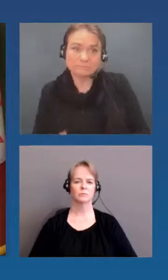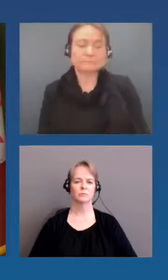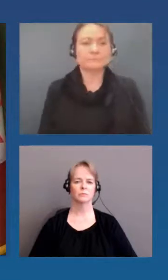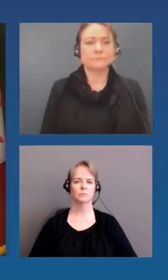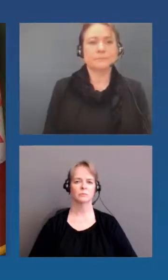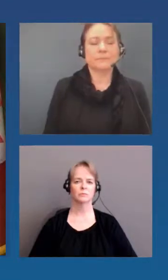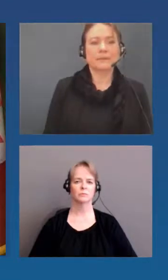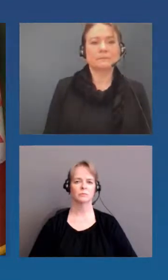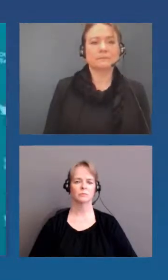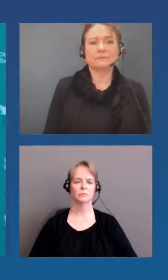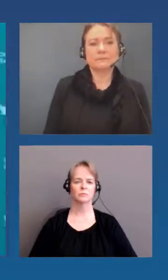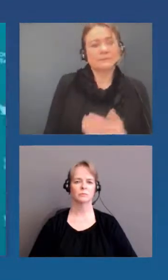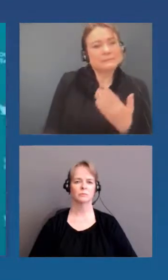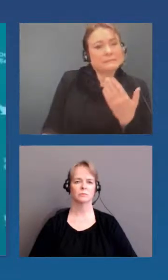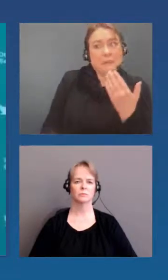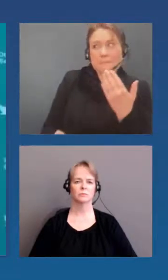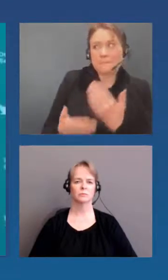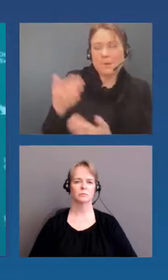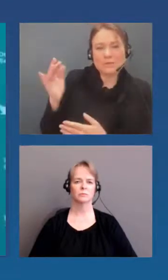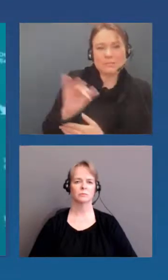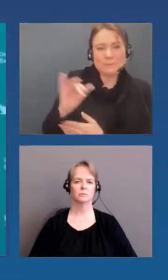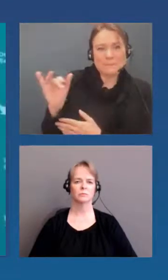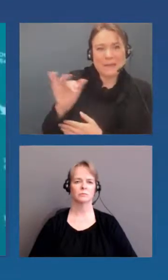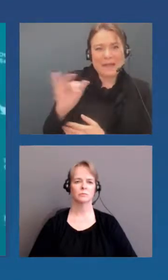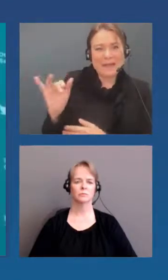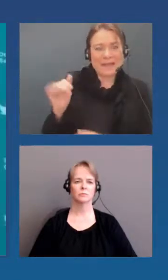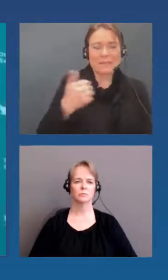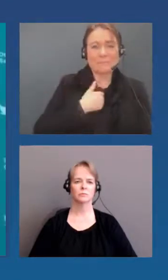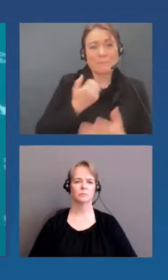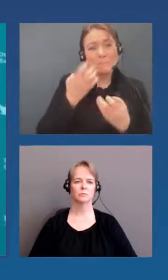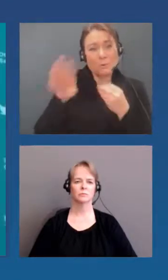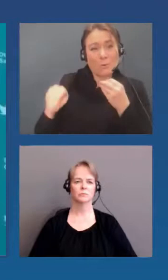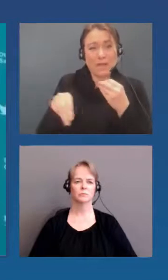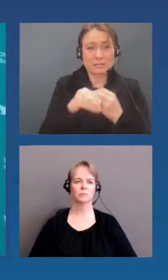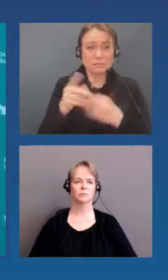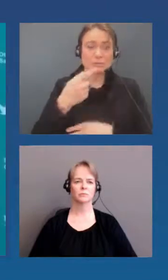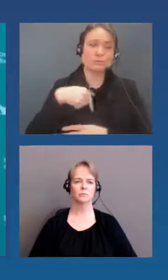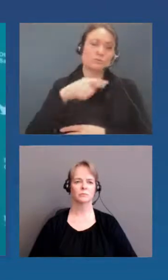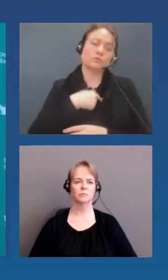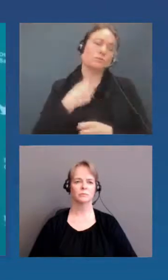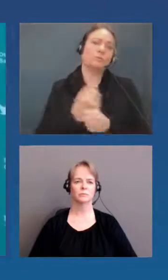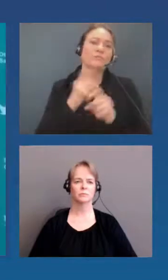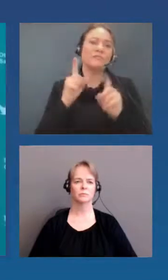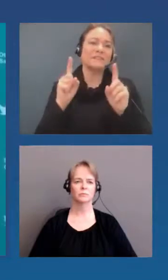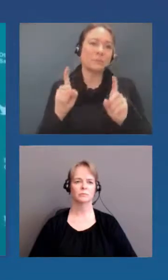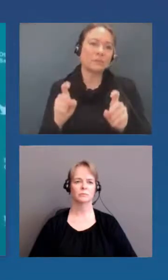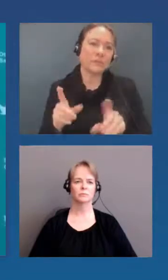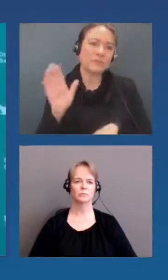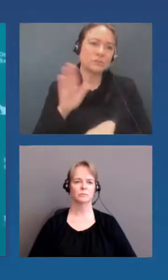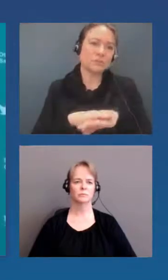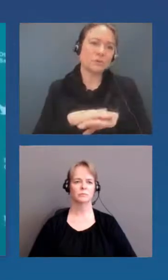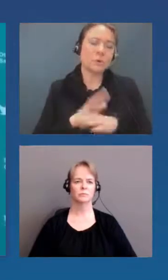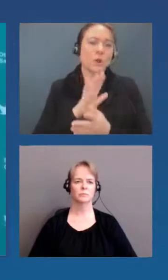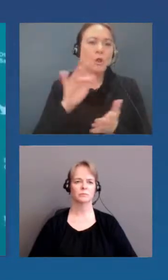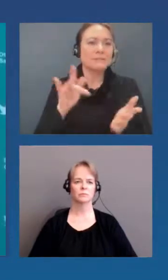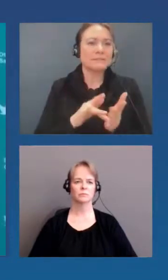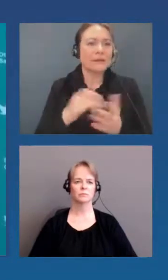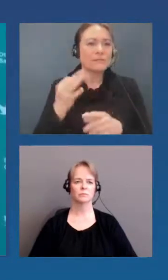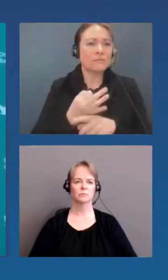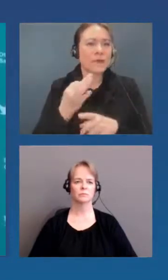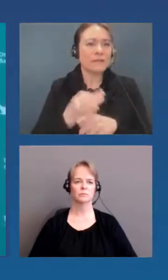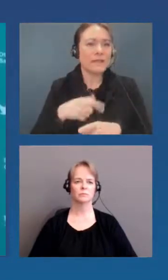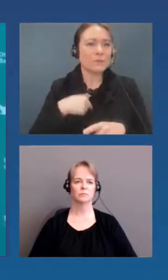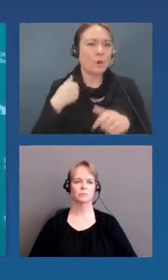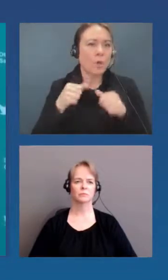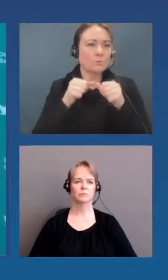C'est presque la même. Et aussi, je peux ajouter que nous avons fait un sondage au centre foyer de longue